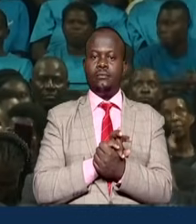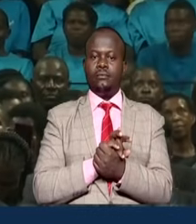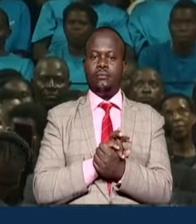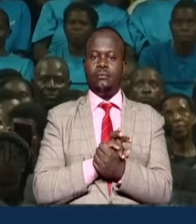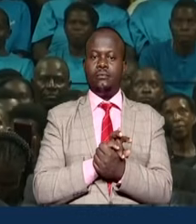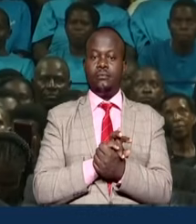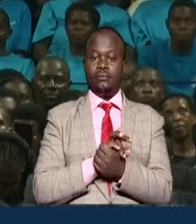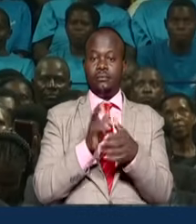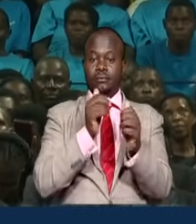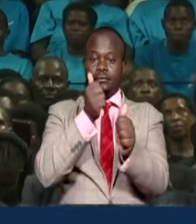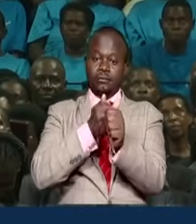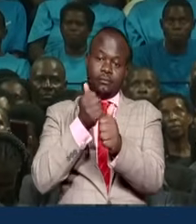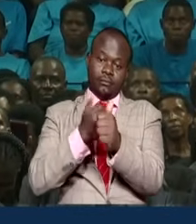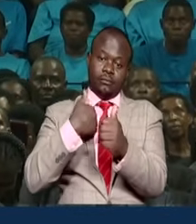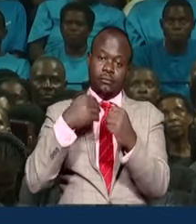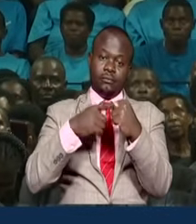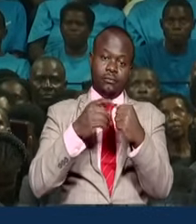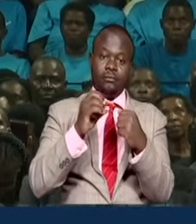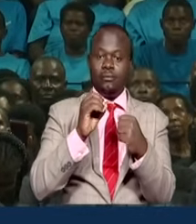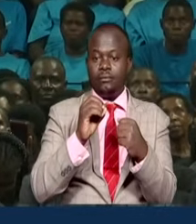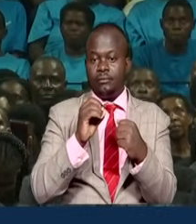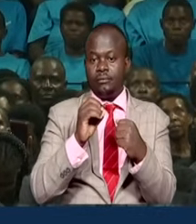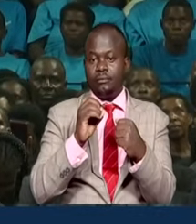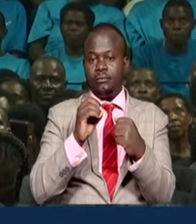Ubundi buri karere kagiraga ambulance 6 cyangwa.